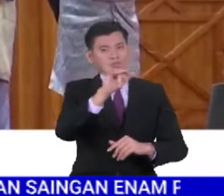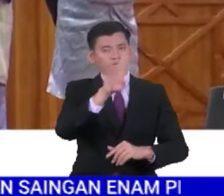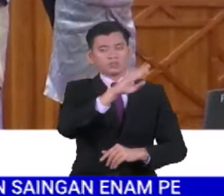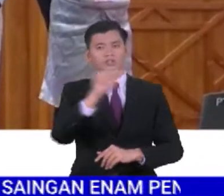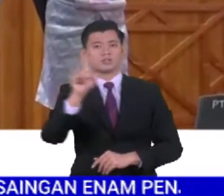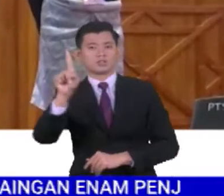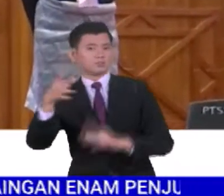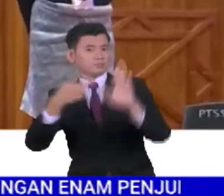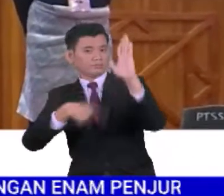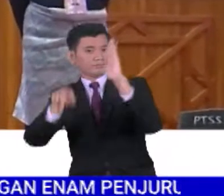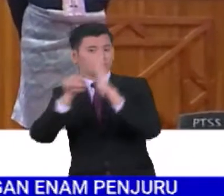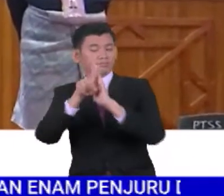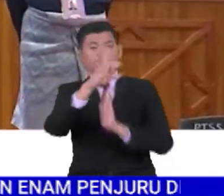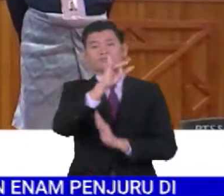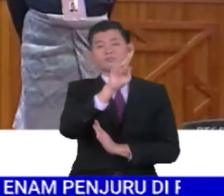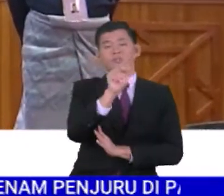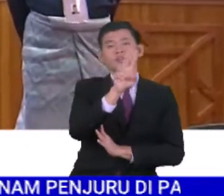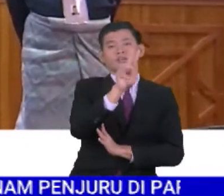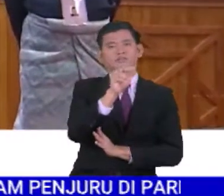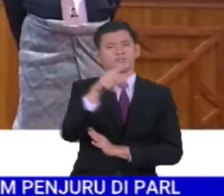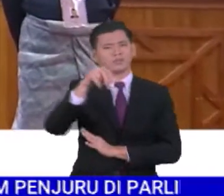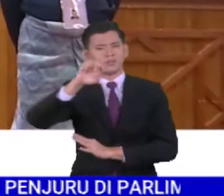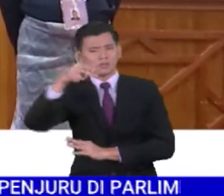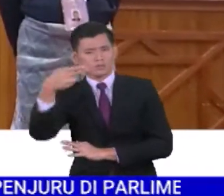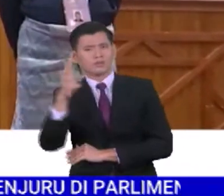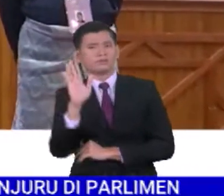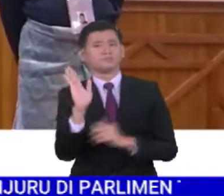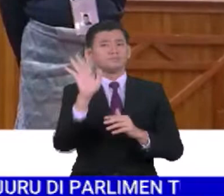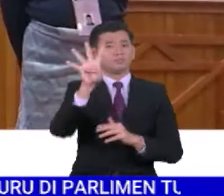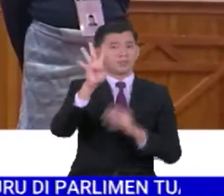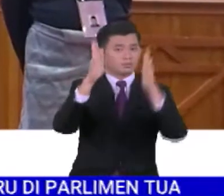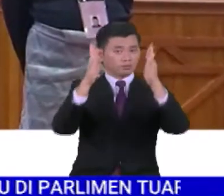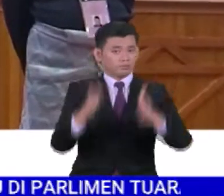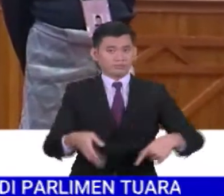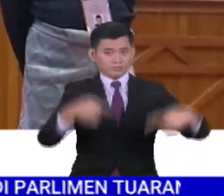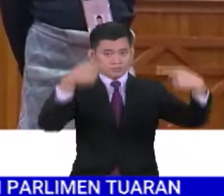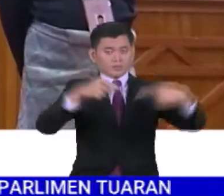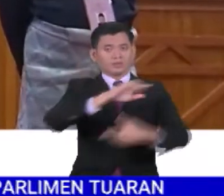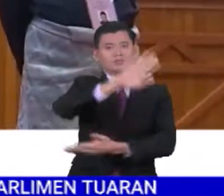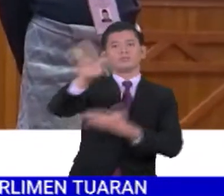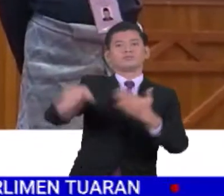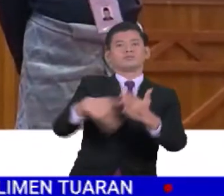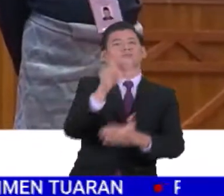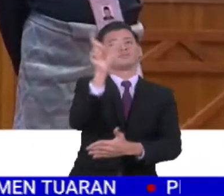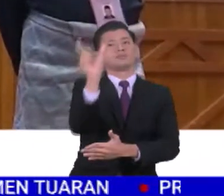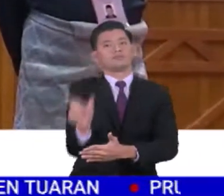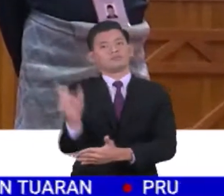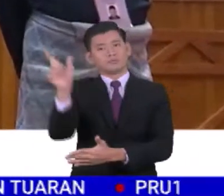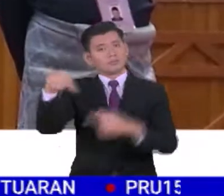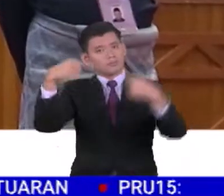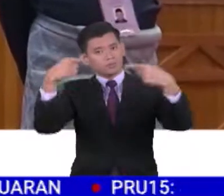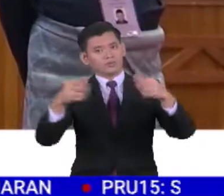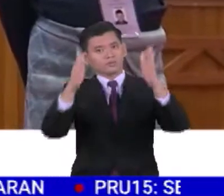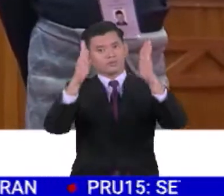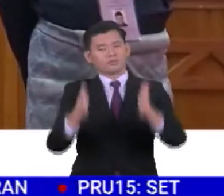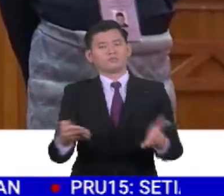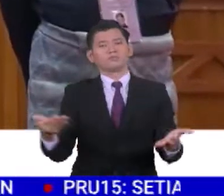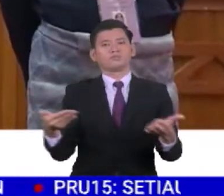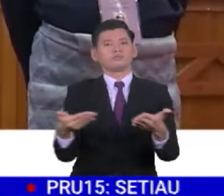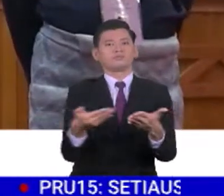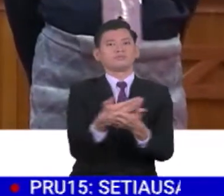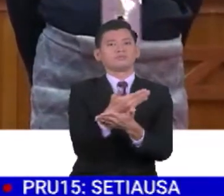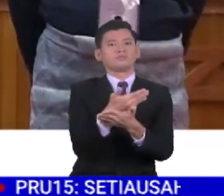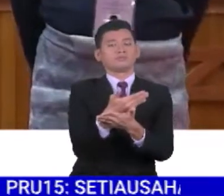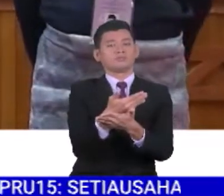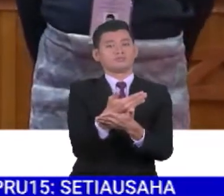Di DUN N11 Pauh, pertembungan 4 penjuru dijangka sengit apabila kesemua calon yang bertanding merupakan calon muka baru selepas penyandang